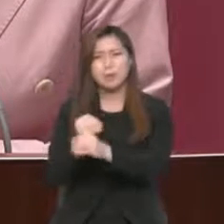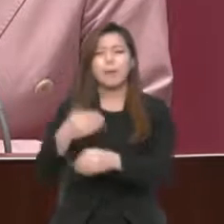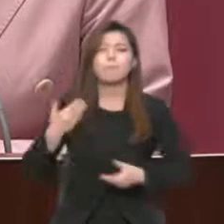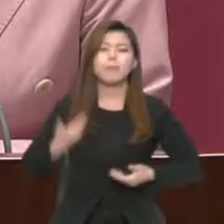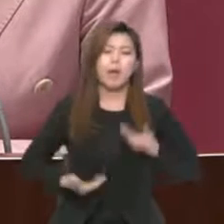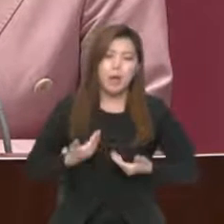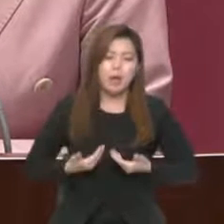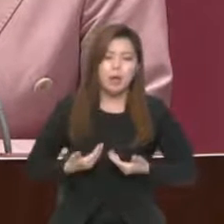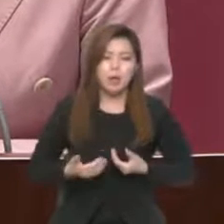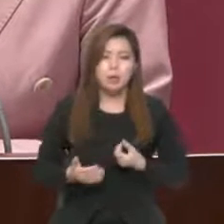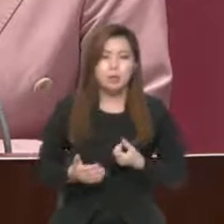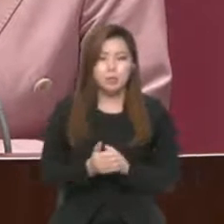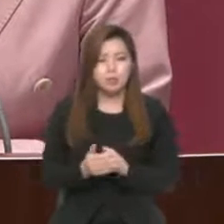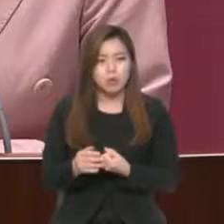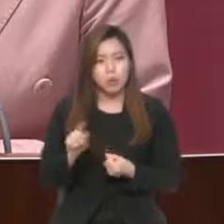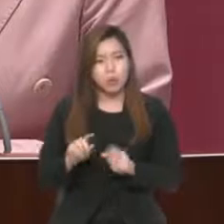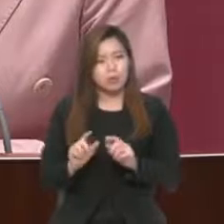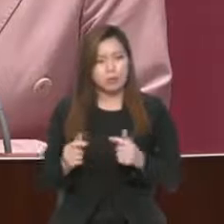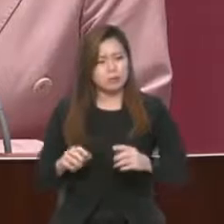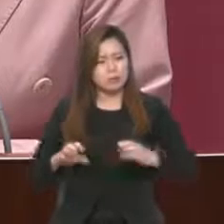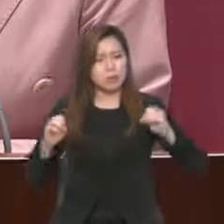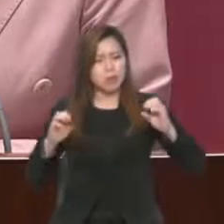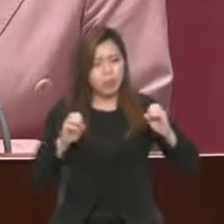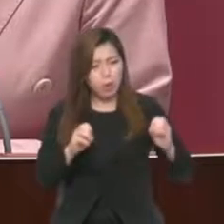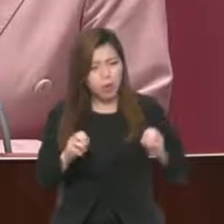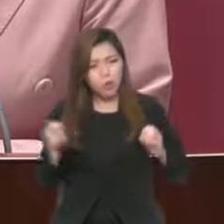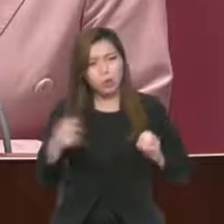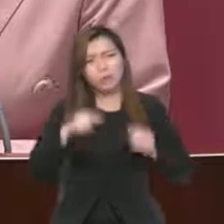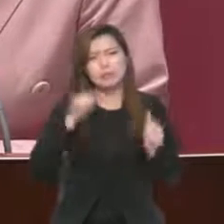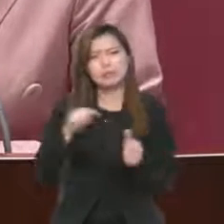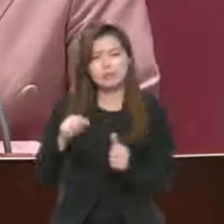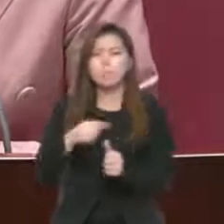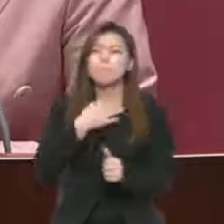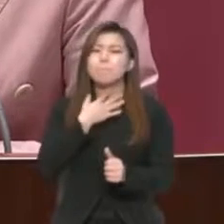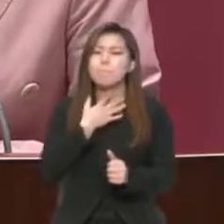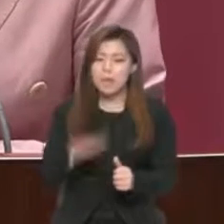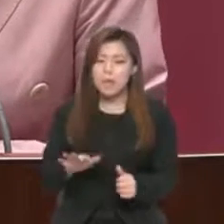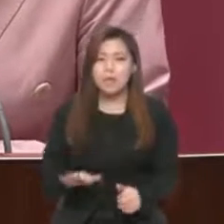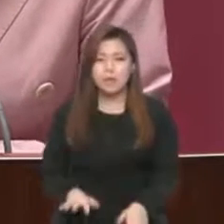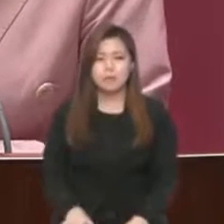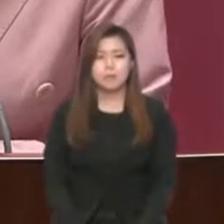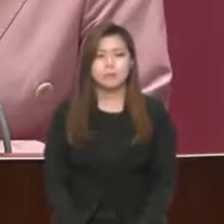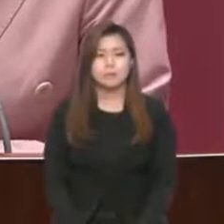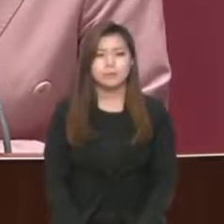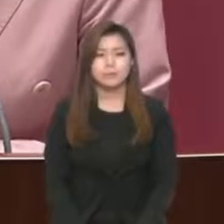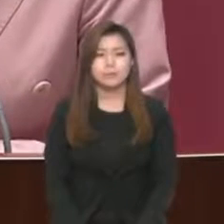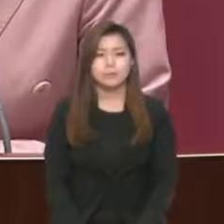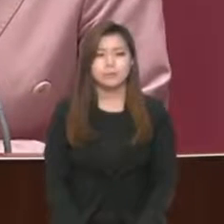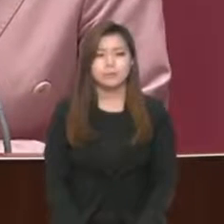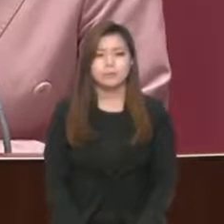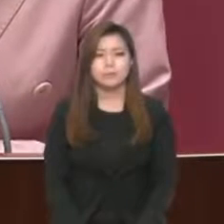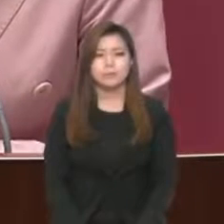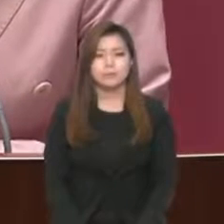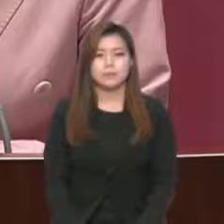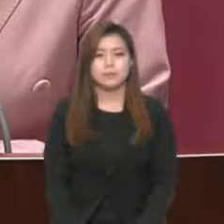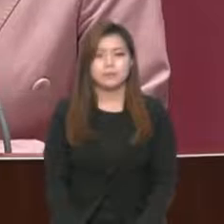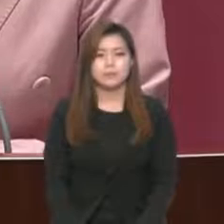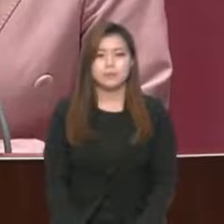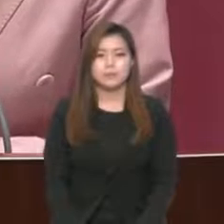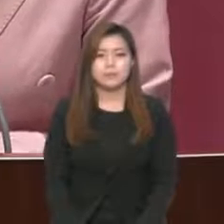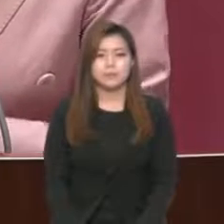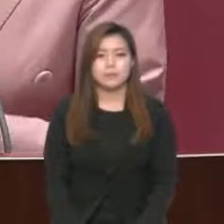그런 저런 것을 대화를 하거나 네. 지시를 하거나 네, 지시하신 적은 없다는 할 수가 없는 그런 상황을 네. 말씀을